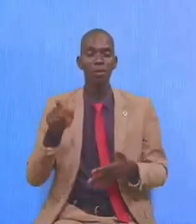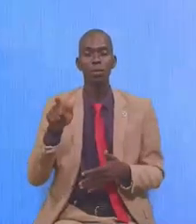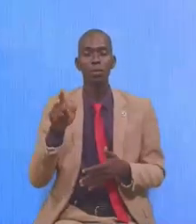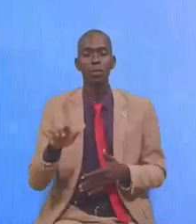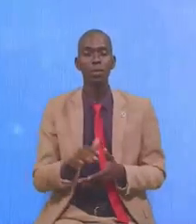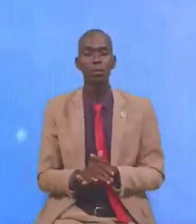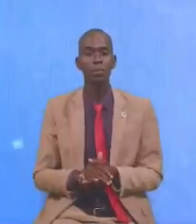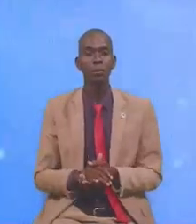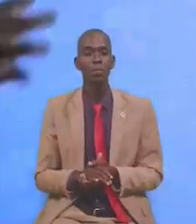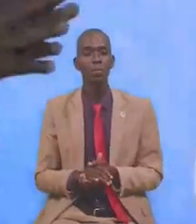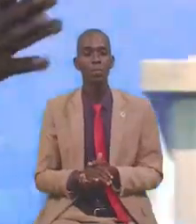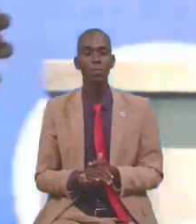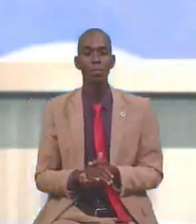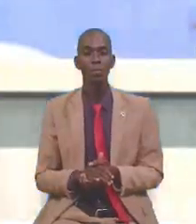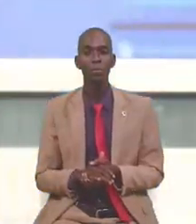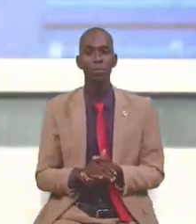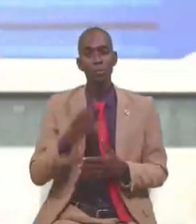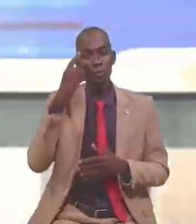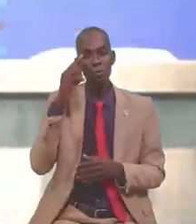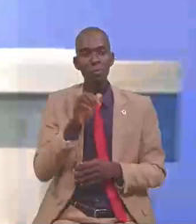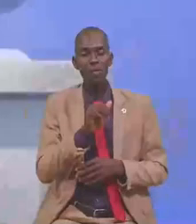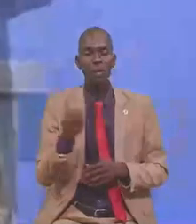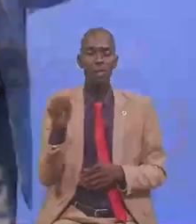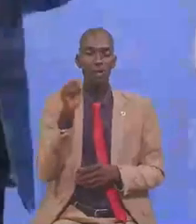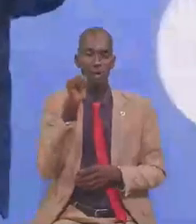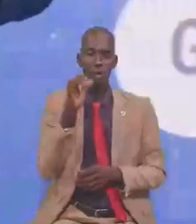25. Car une femme